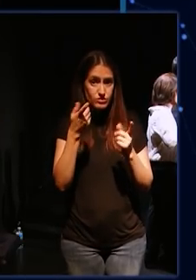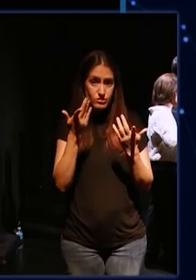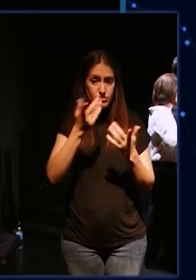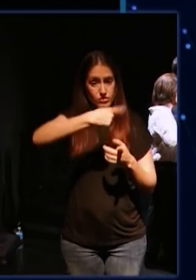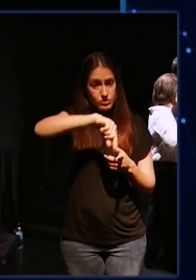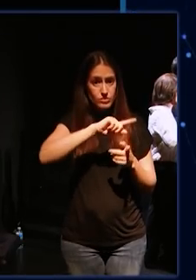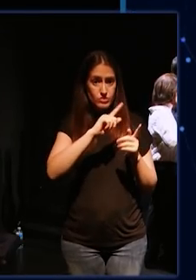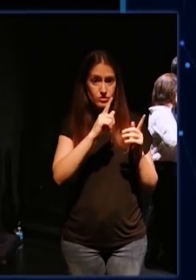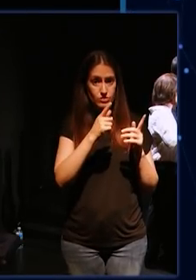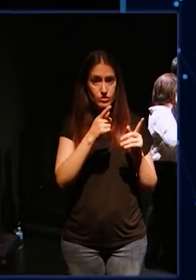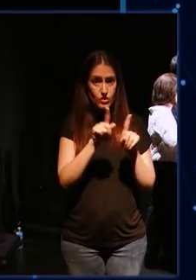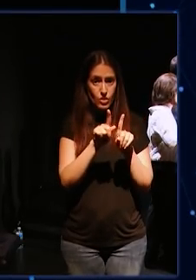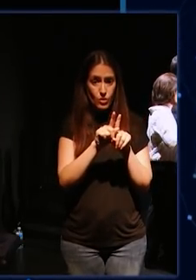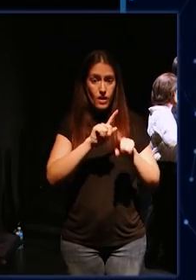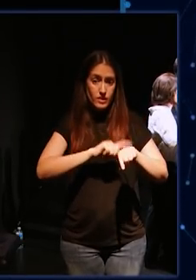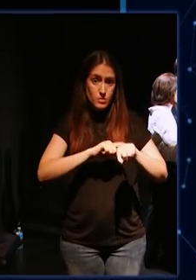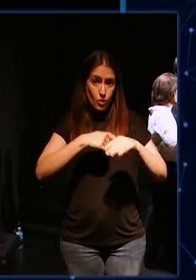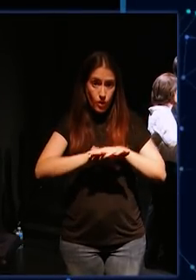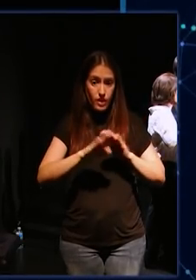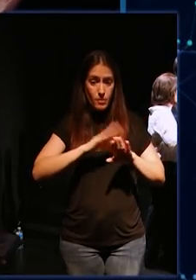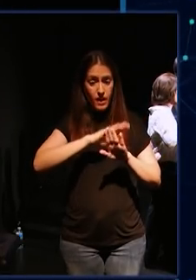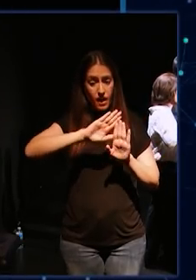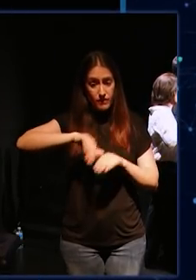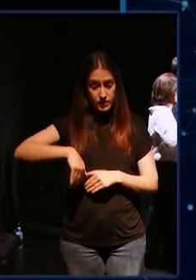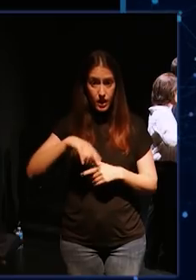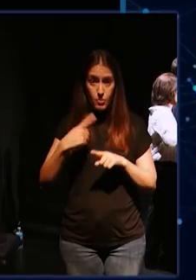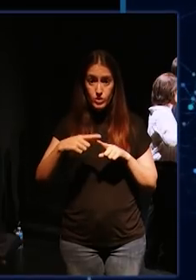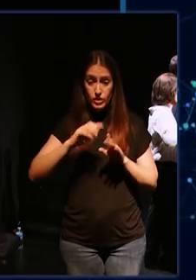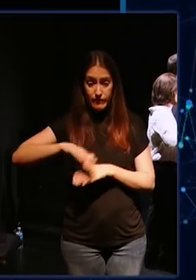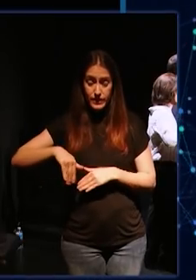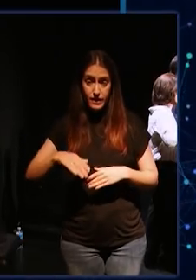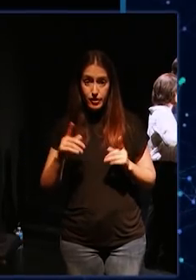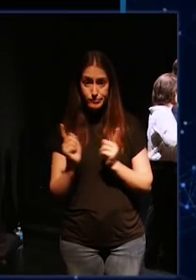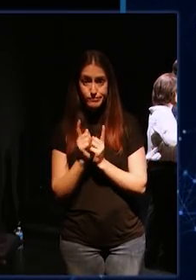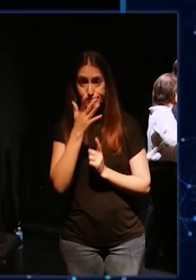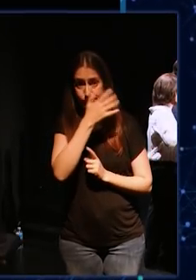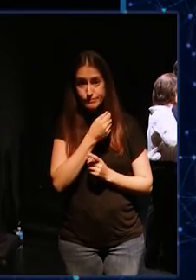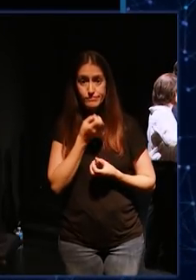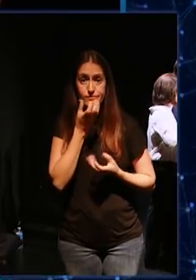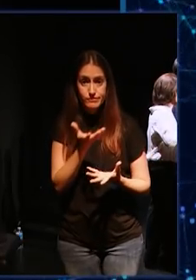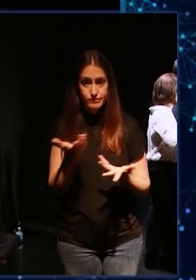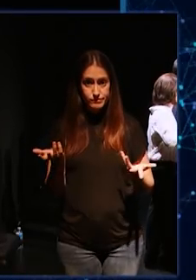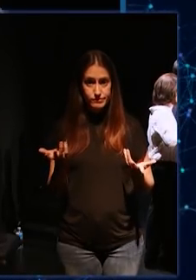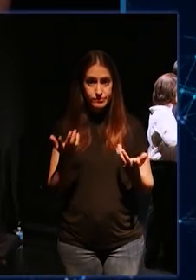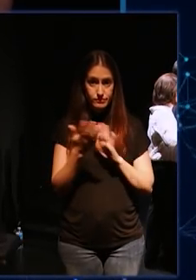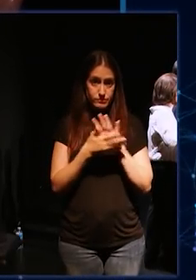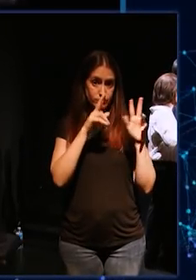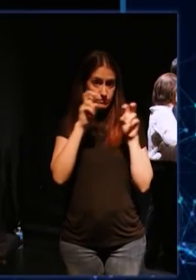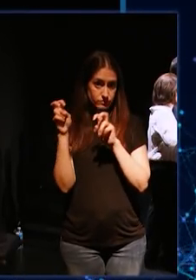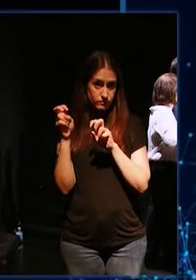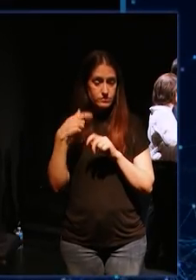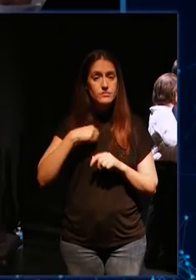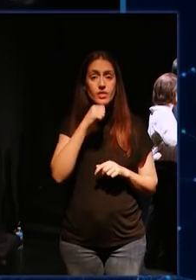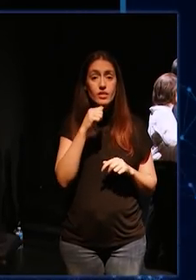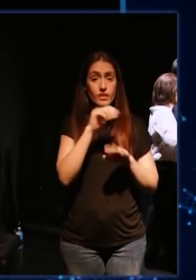poc aneu acumulant temps pel final, perquè si no, al final haurem de compensar i sabria greu que no poguéssiu parlar de tot el que heu de parlar. Hem d'anar acabant aquest